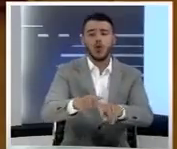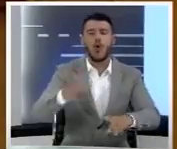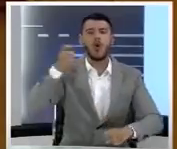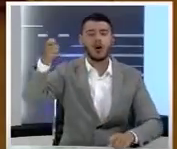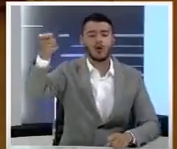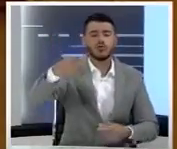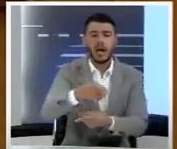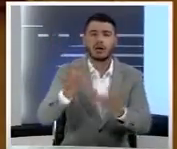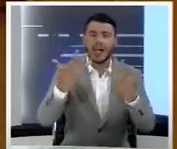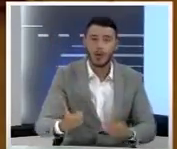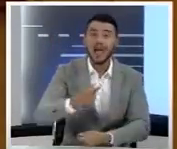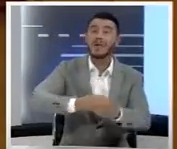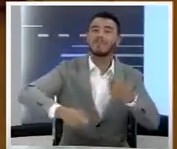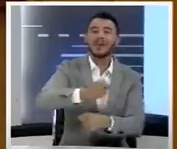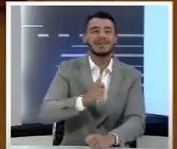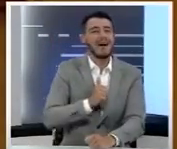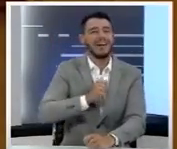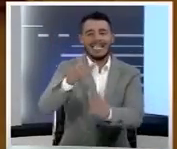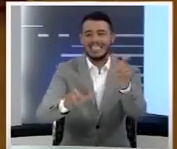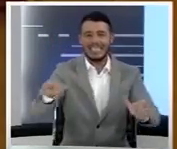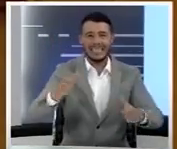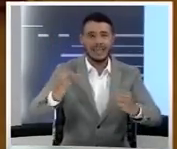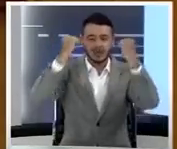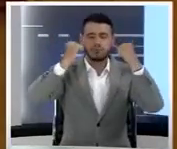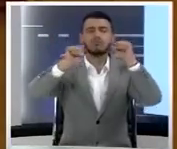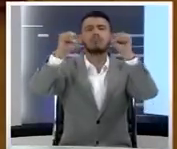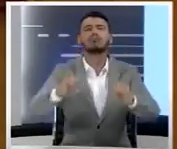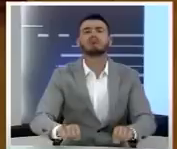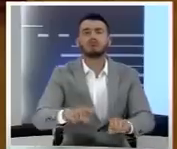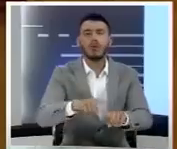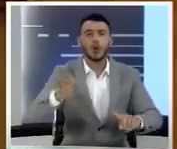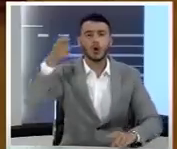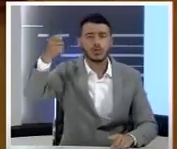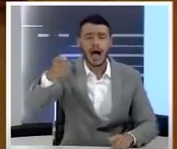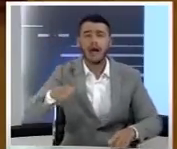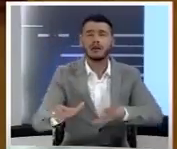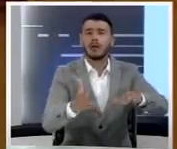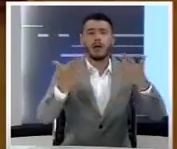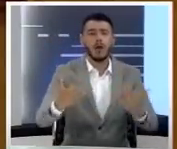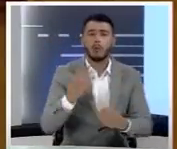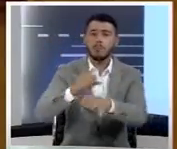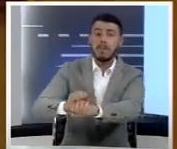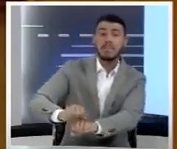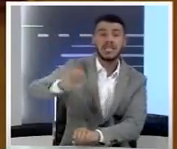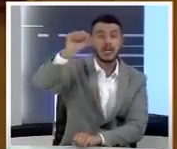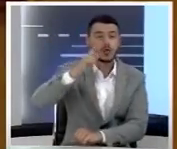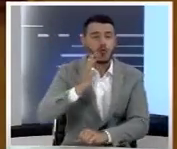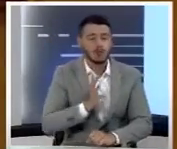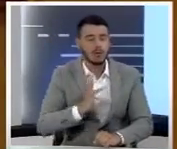επιχειρηματίες χωρίς επιχειρήσεις, διότι έκλεισαν. Έχουμε πτυχιούχους χωρίς αναγνώριση των πτυχίων